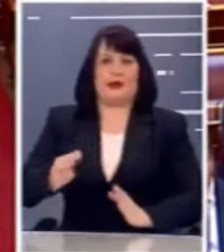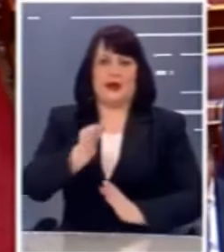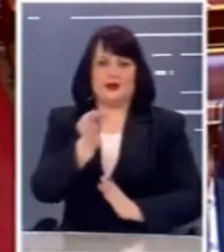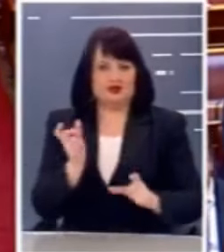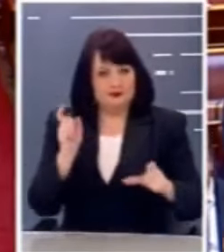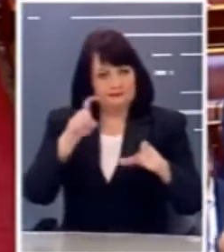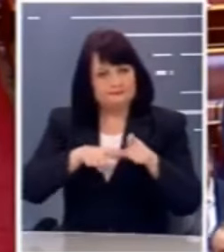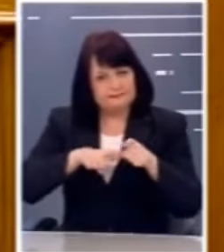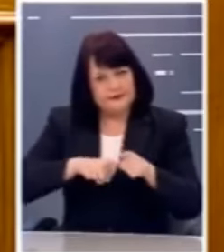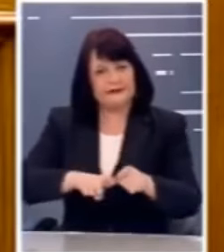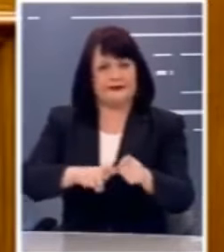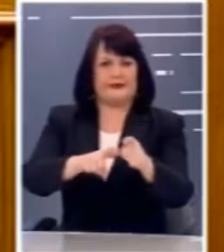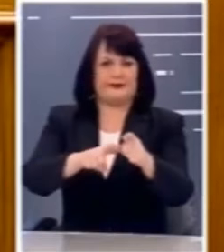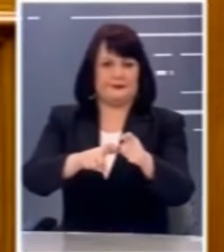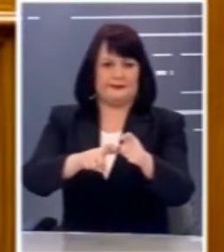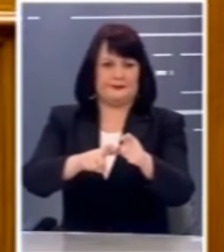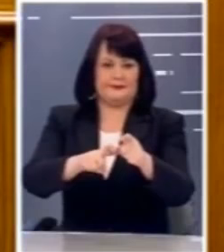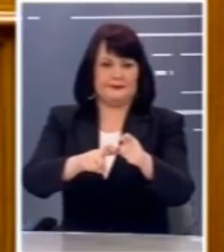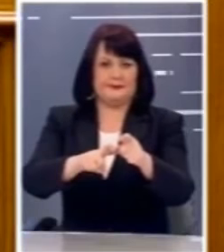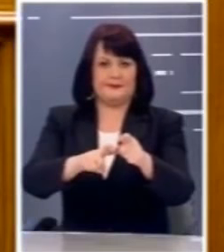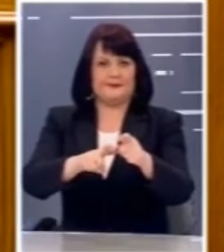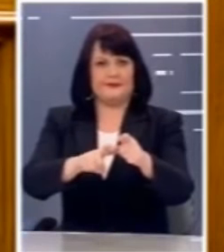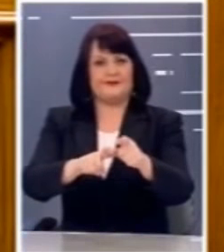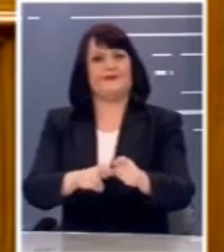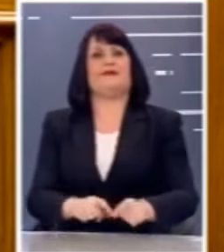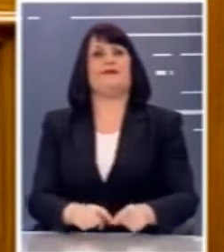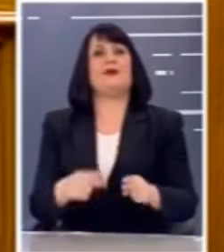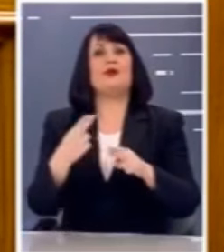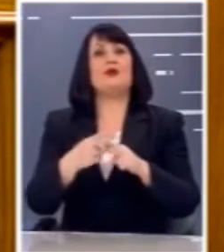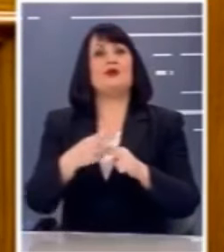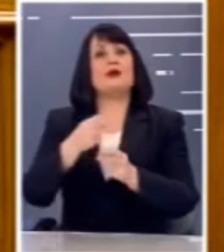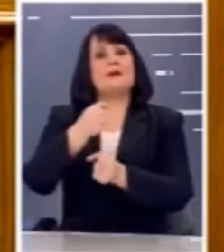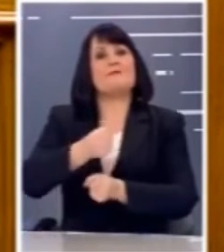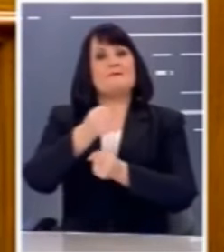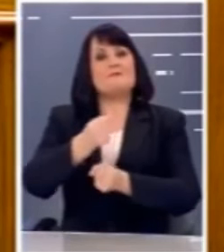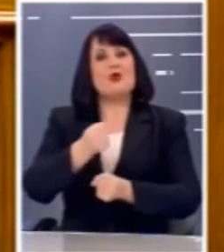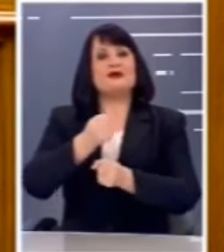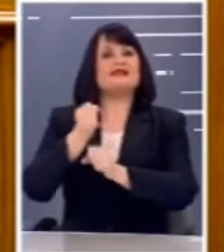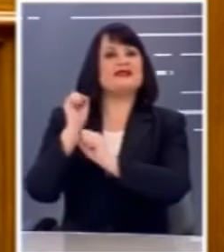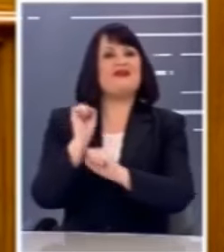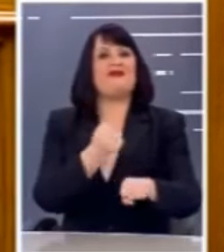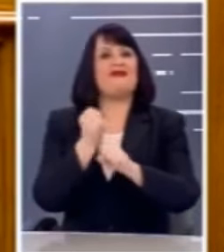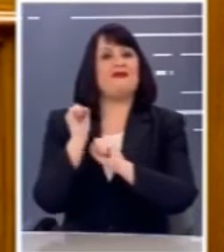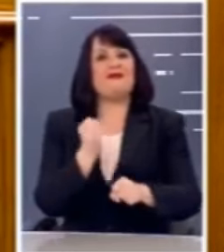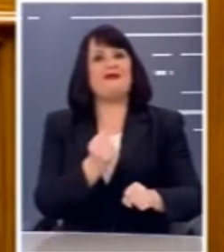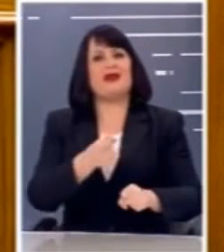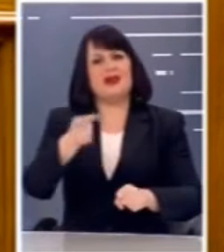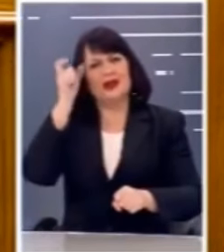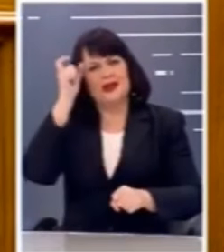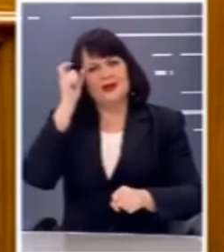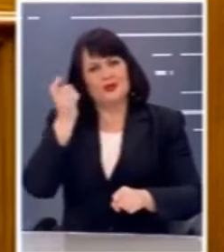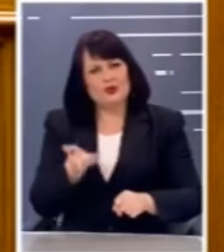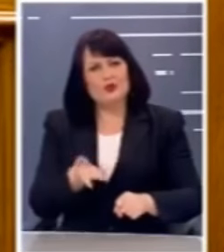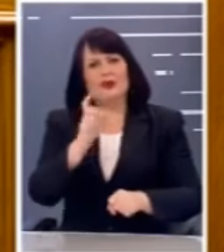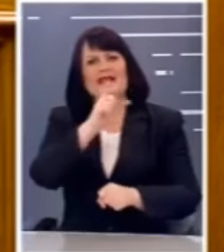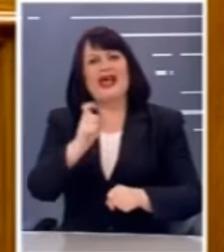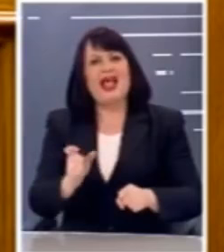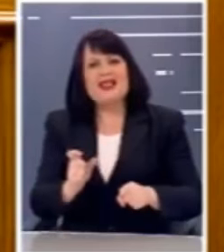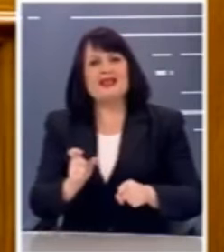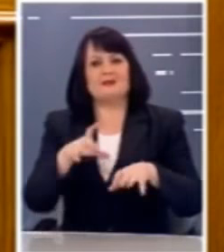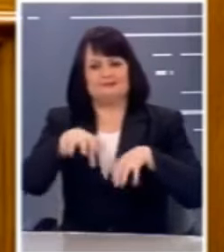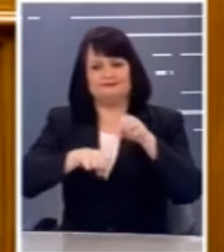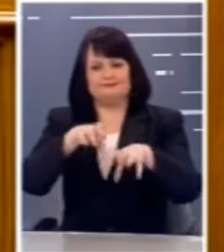του. Οι Ιωαννίτες υπότες, Βενετσιάνοι, Οθωμανοί και τέλος οι Ιταλοί